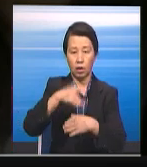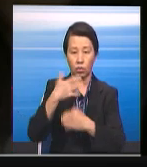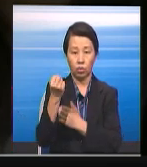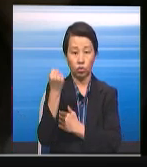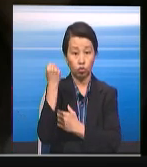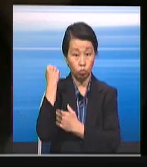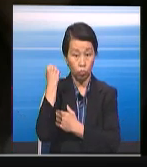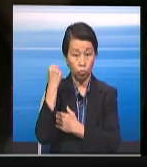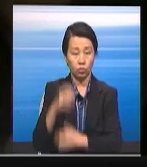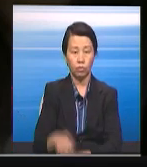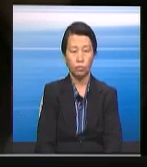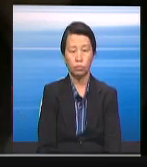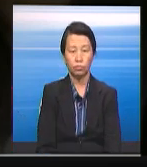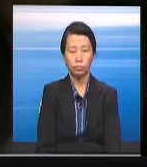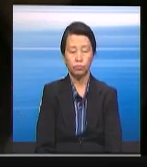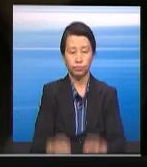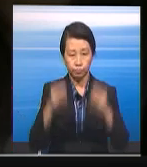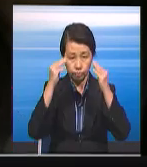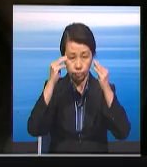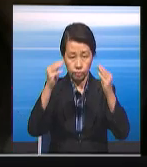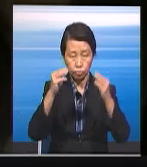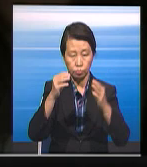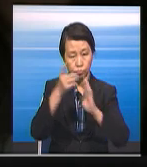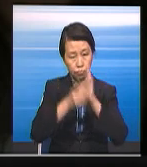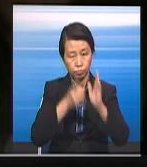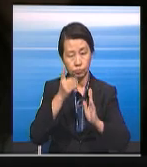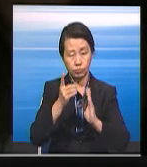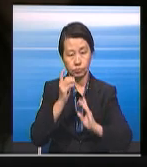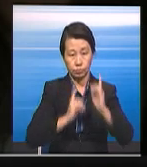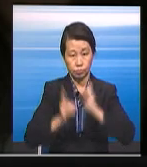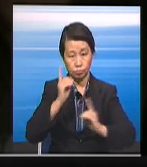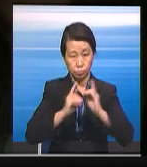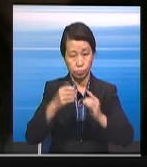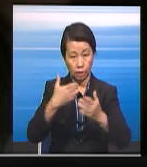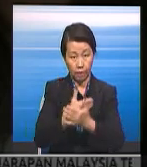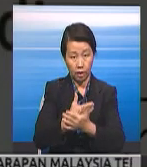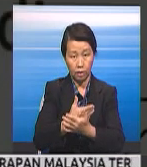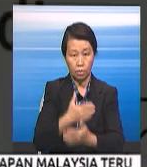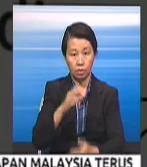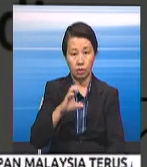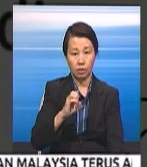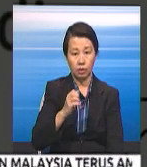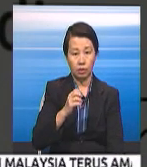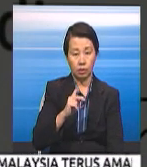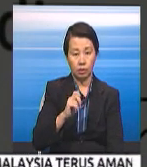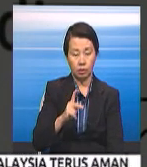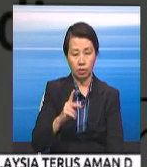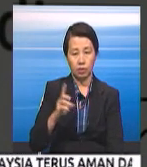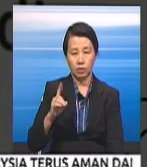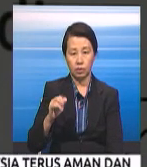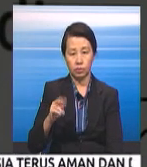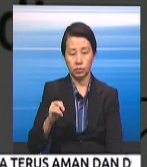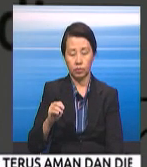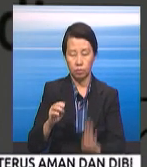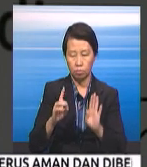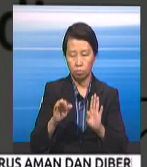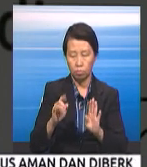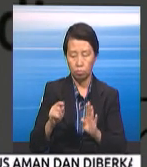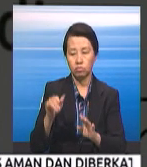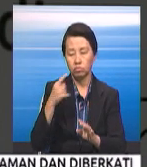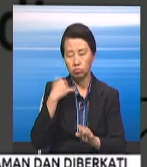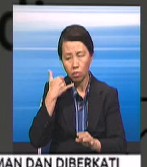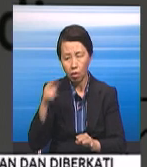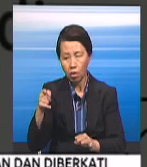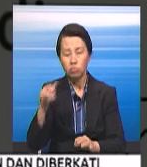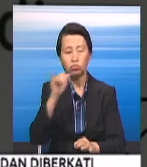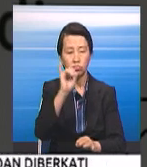tadi. Pengurus produksi drama terbaru arahan Allahyarham, Cik Dan, ketika dihubungi BDiva mengesahkan perkara itu